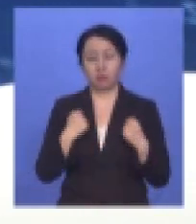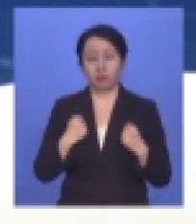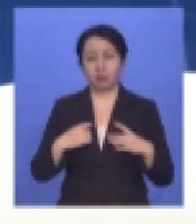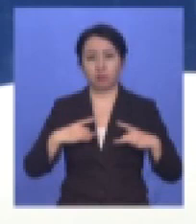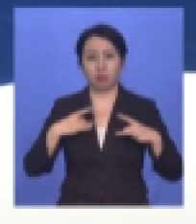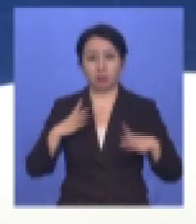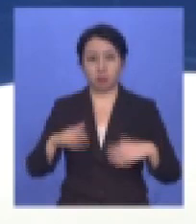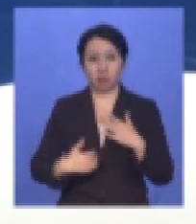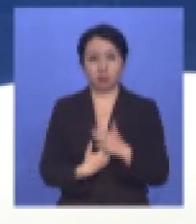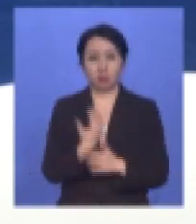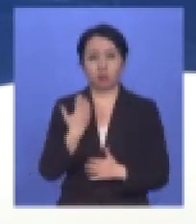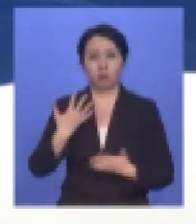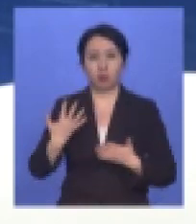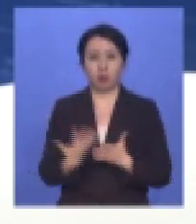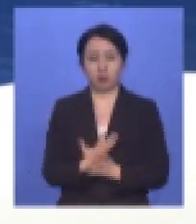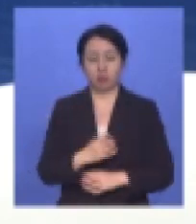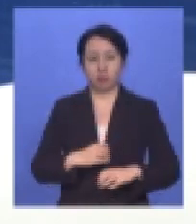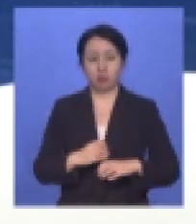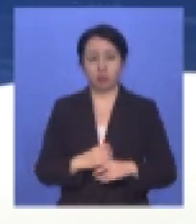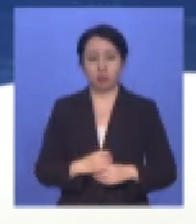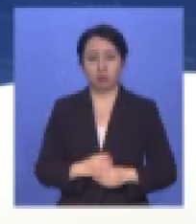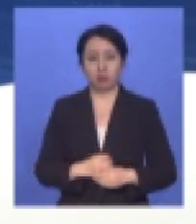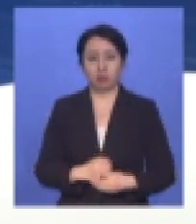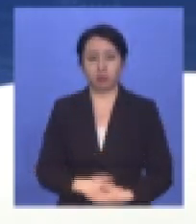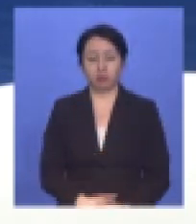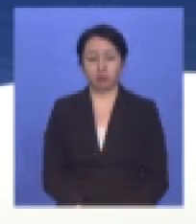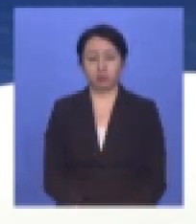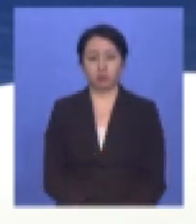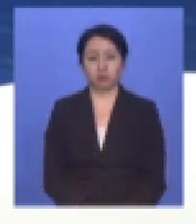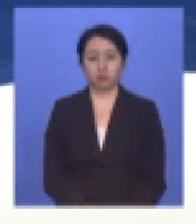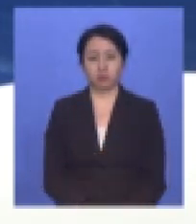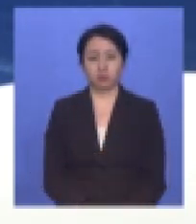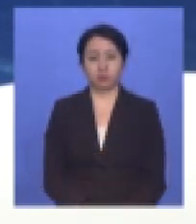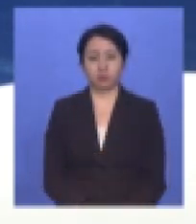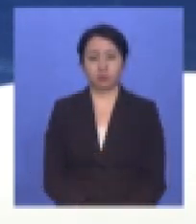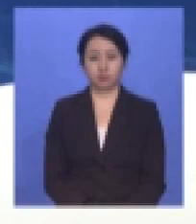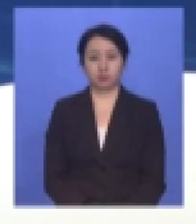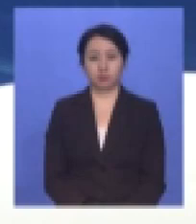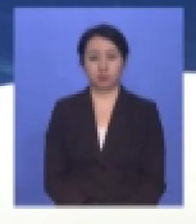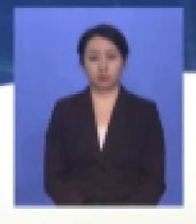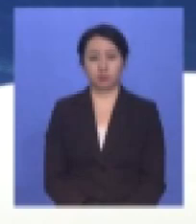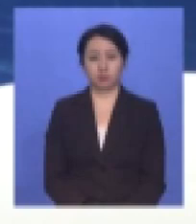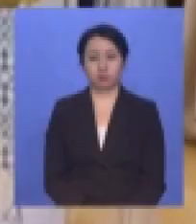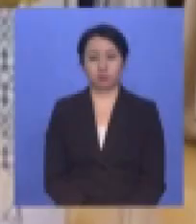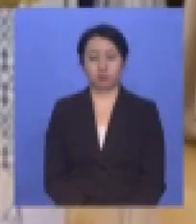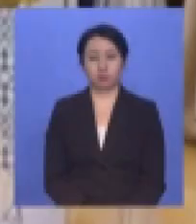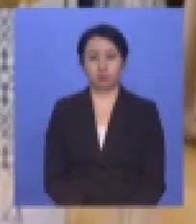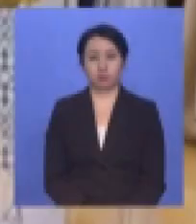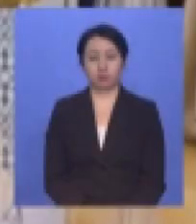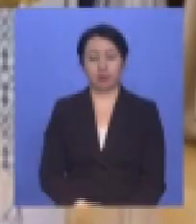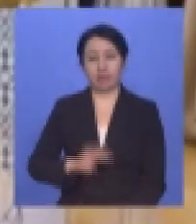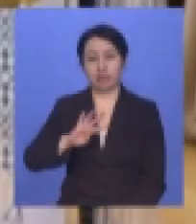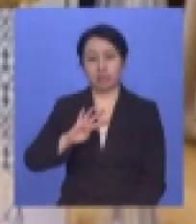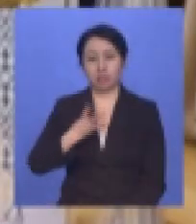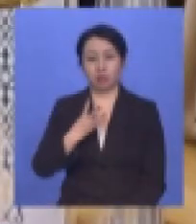встретился со спортсменами и поздравил с новыми карьерными достижениями. С подробностями встречи наша съемочная группа.